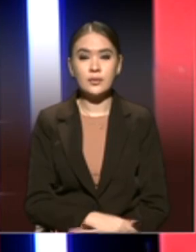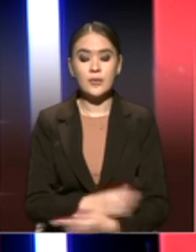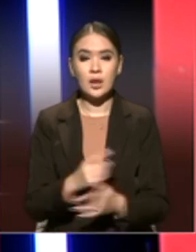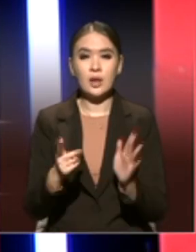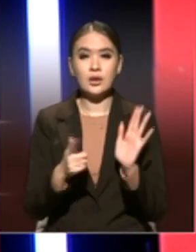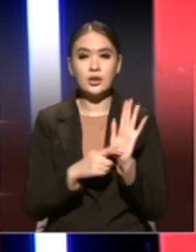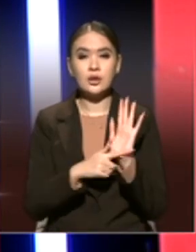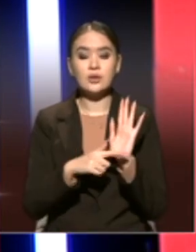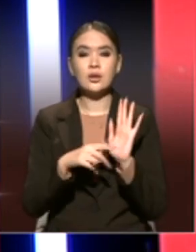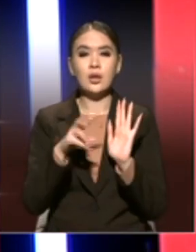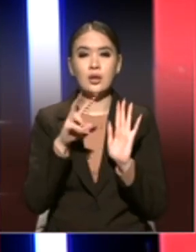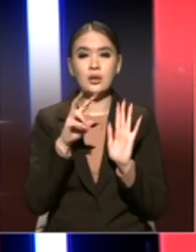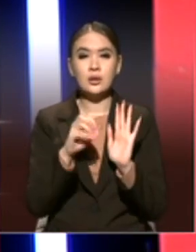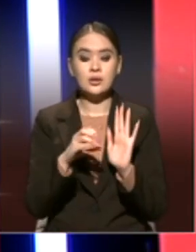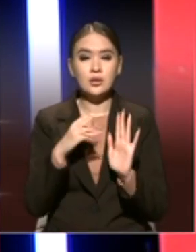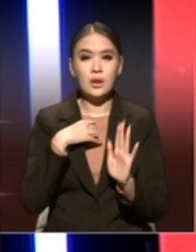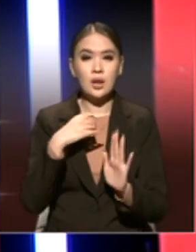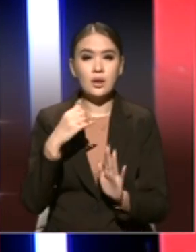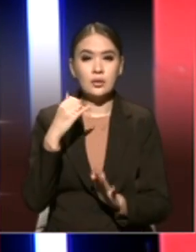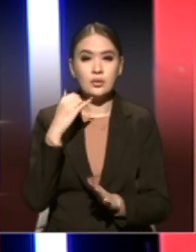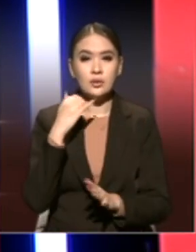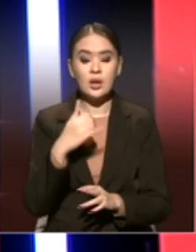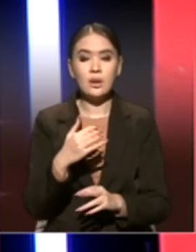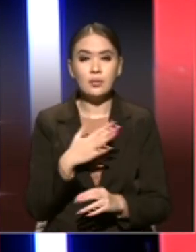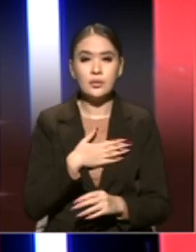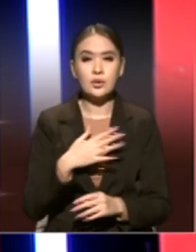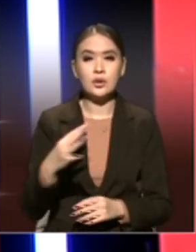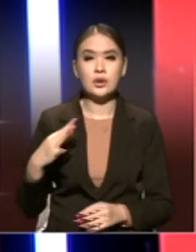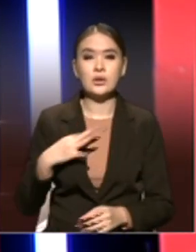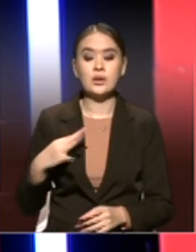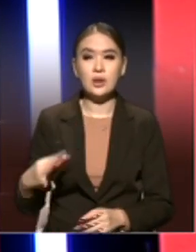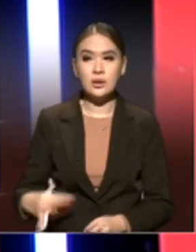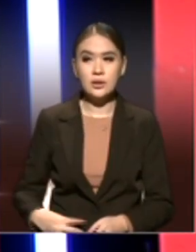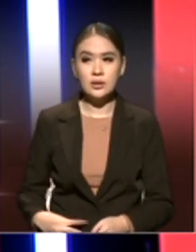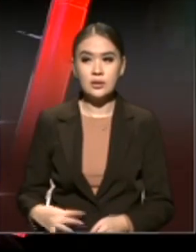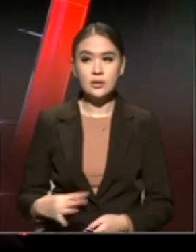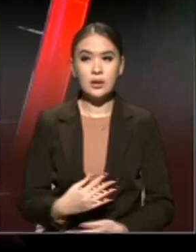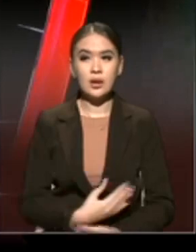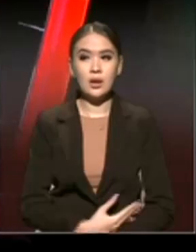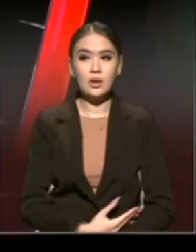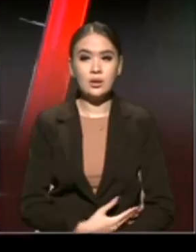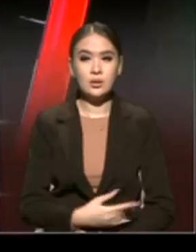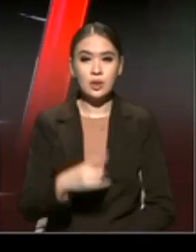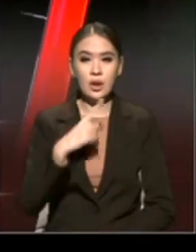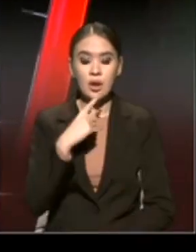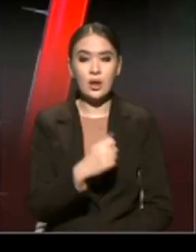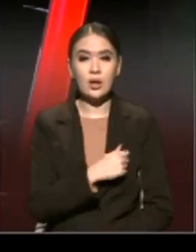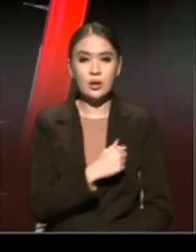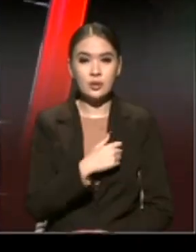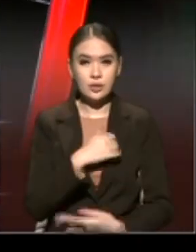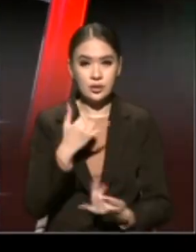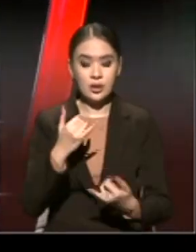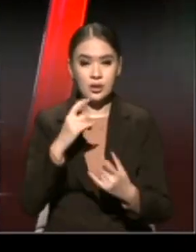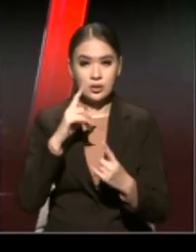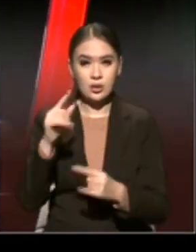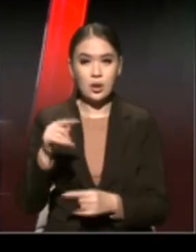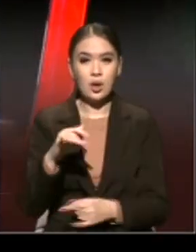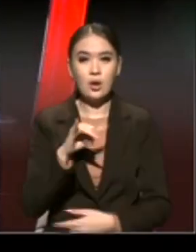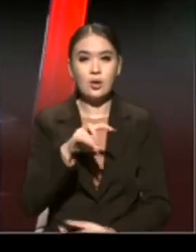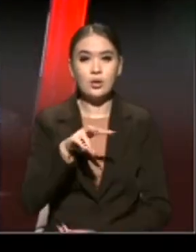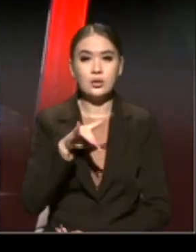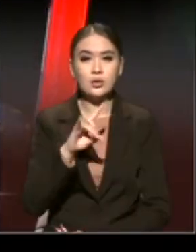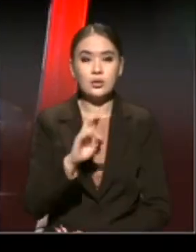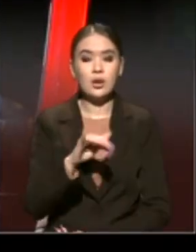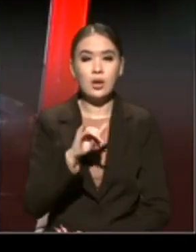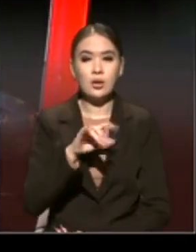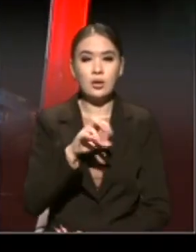облысынан сөйлесіп хабарласып тұрдым. Менің ұлым жаңа мына су істетіп жүр. Мына ұлттық ұланда.